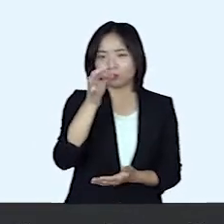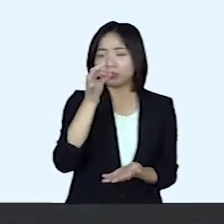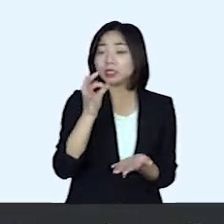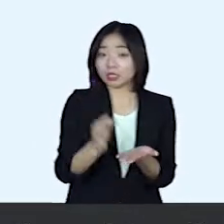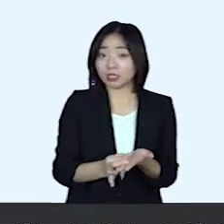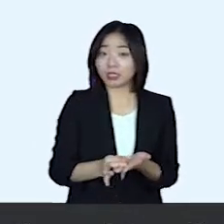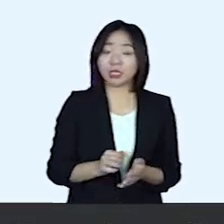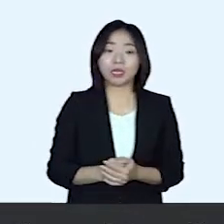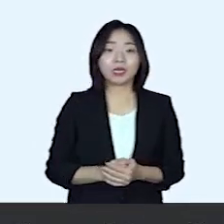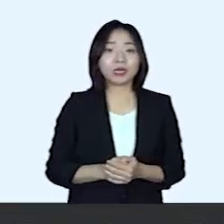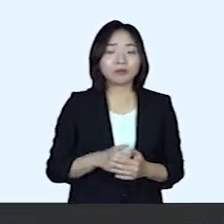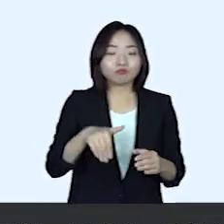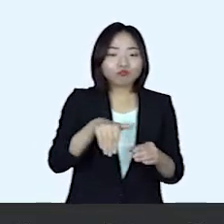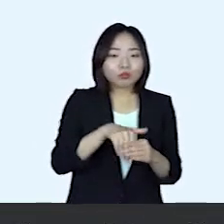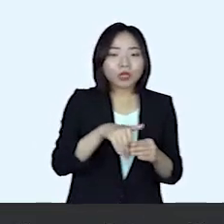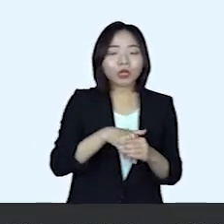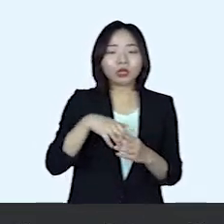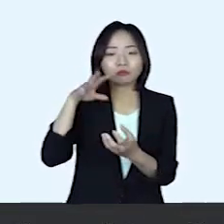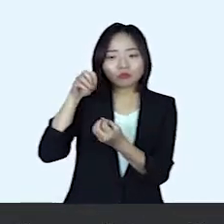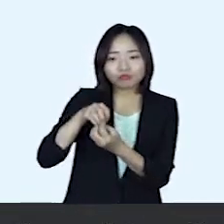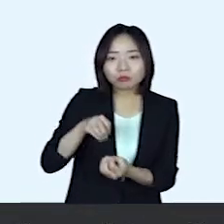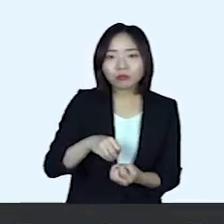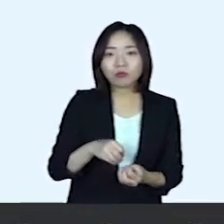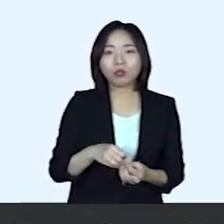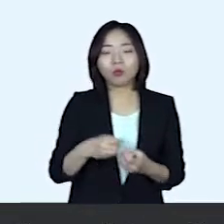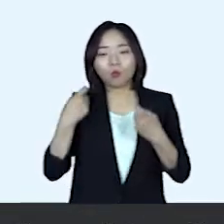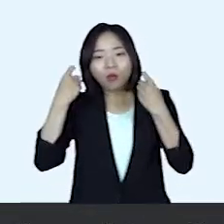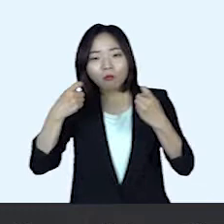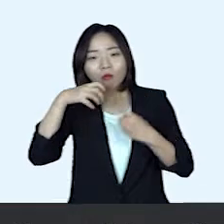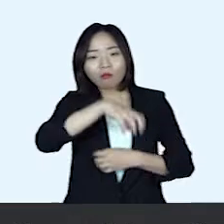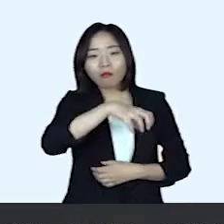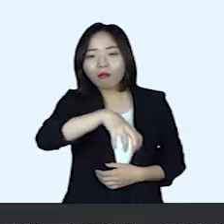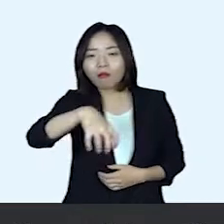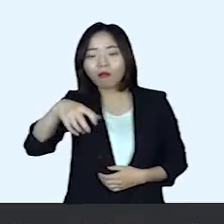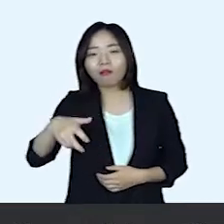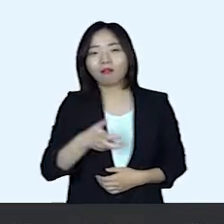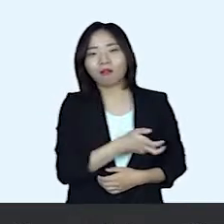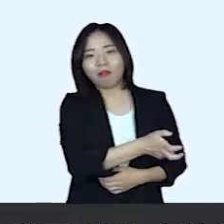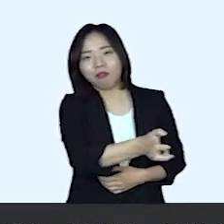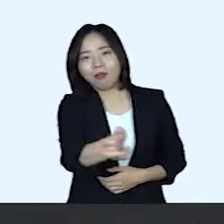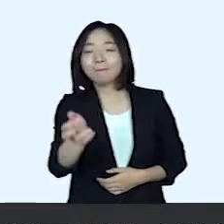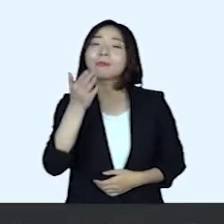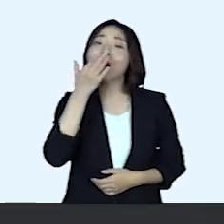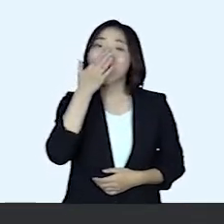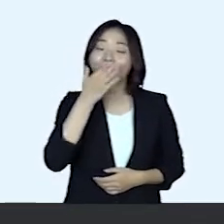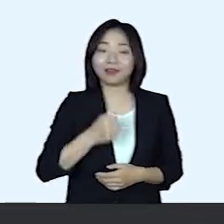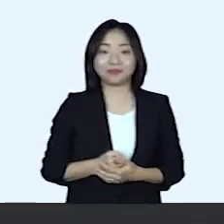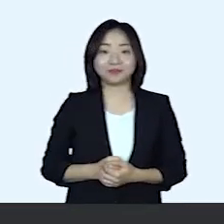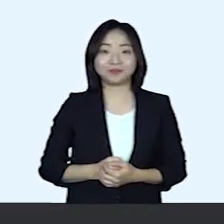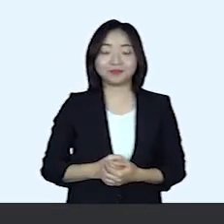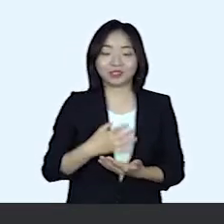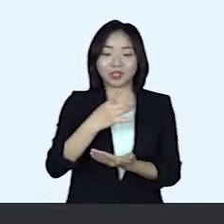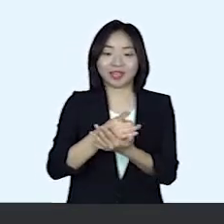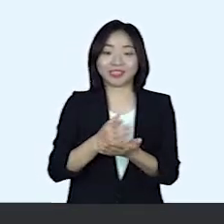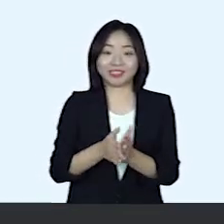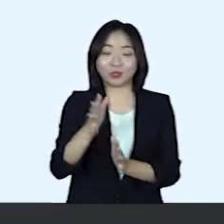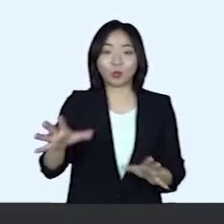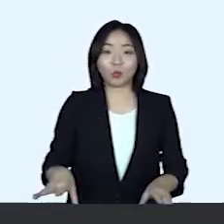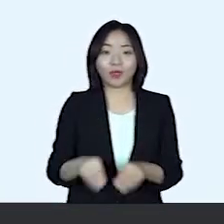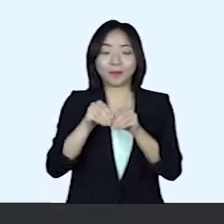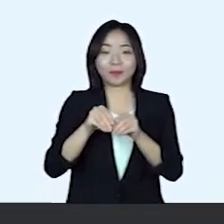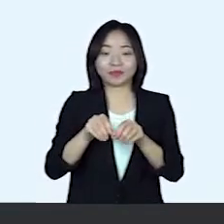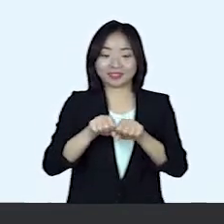다양한 관광지와 유적지, 문화재를 둘러볼 수 있는 알찬 여행 코스를 제공하는데요. 예약은 천안시 통합